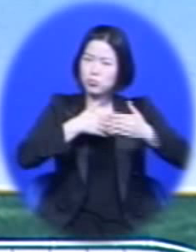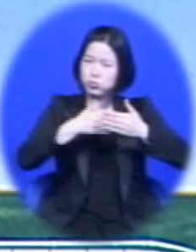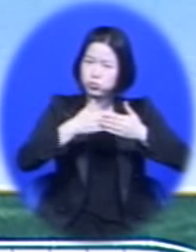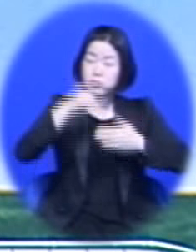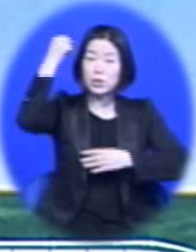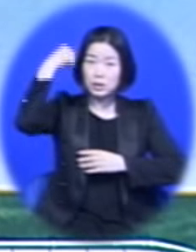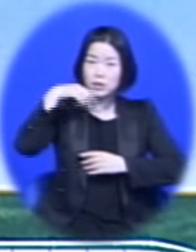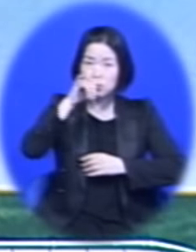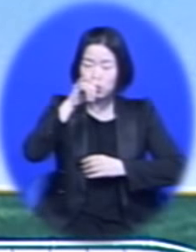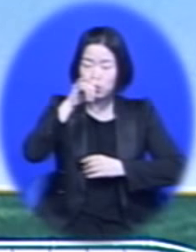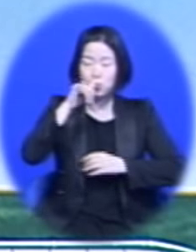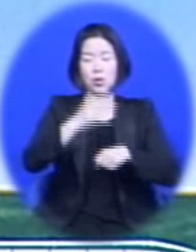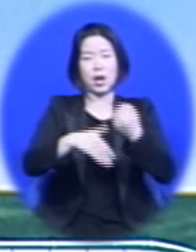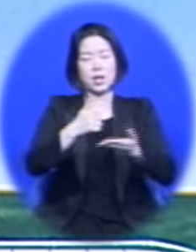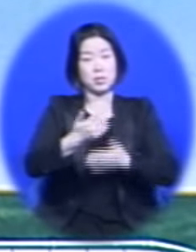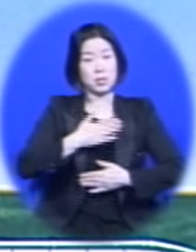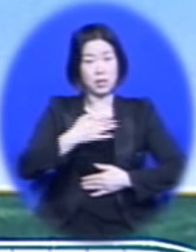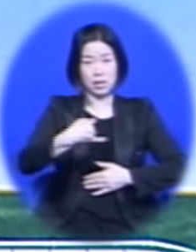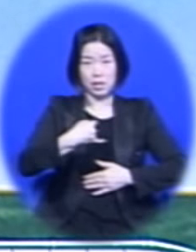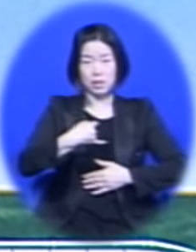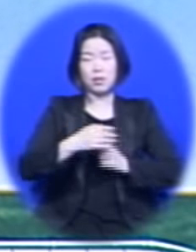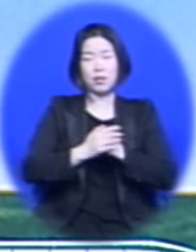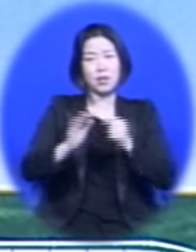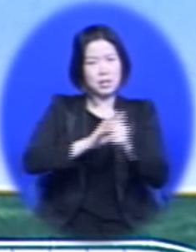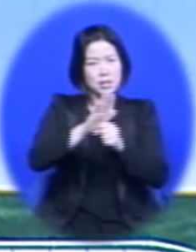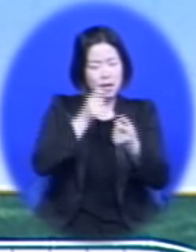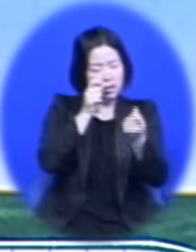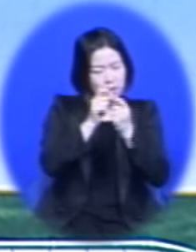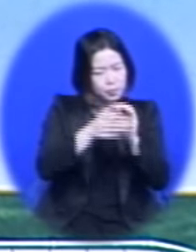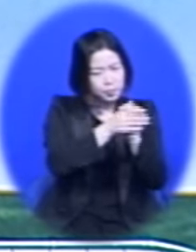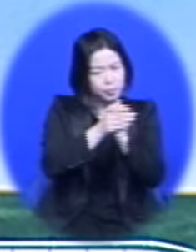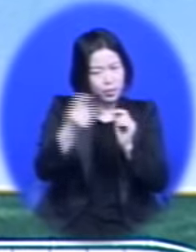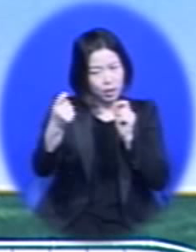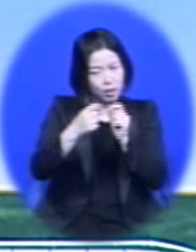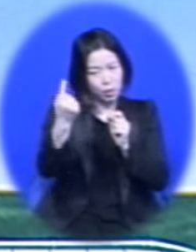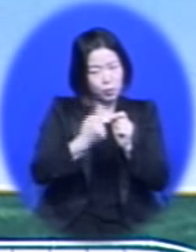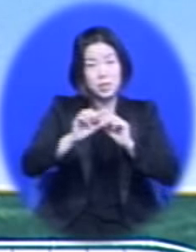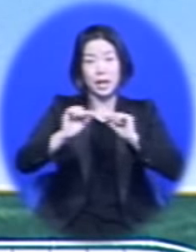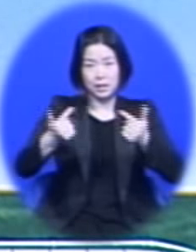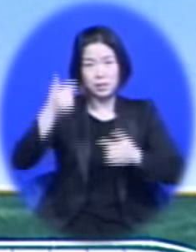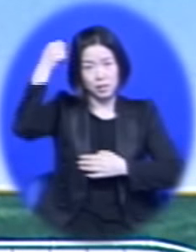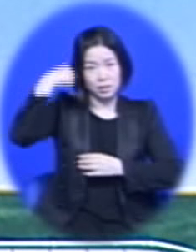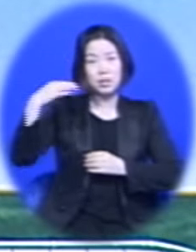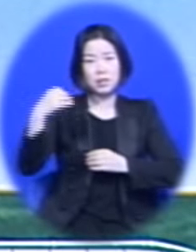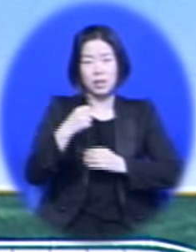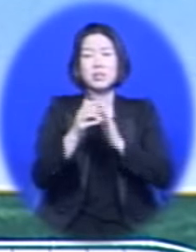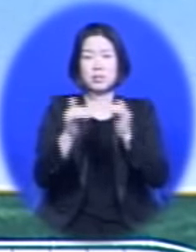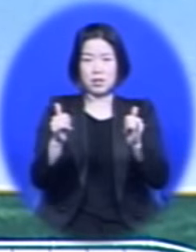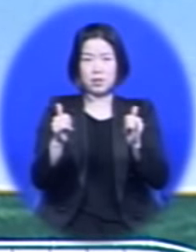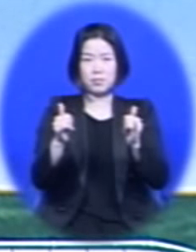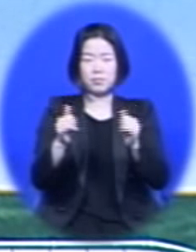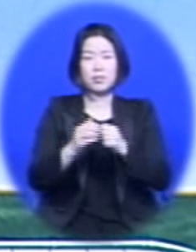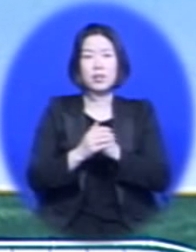여겨지고 하나님은 나에게 사랑과 친밀함으로 다가오지 않으시는 것 같은 느낌을 가지시는 분들,